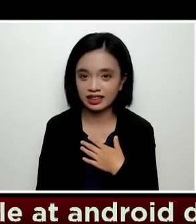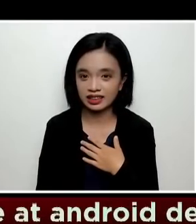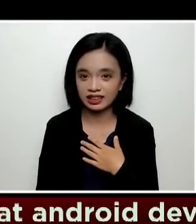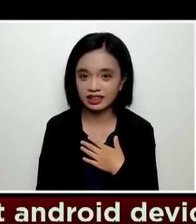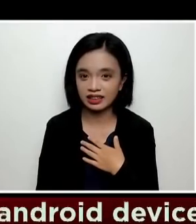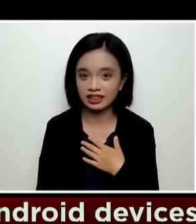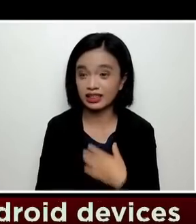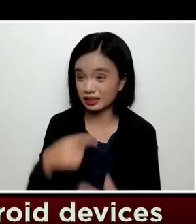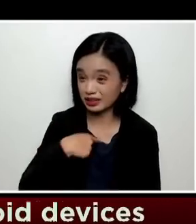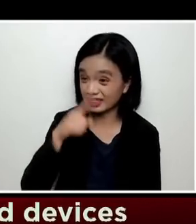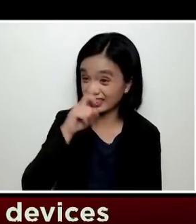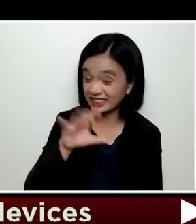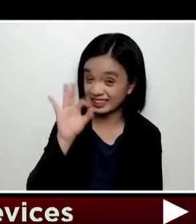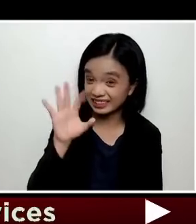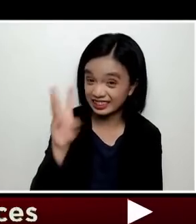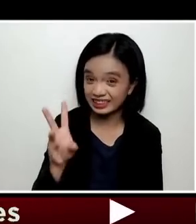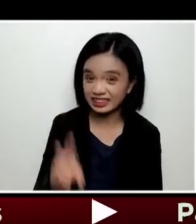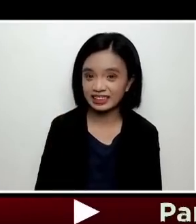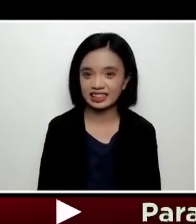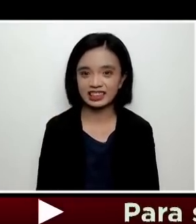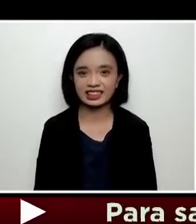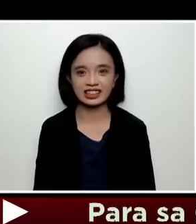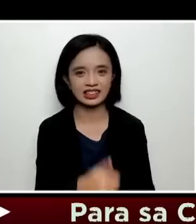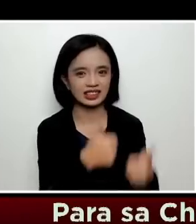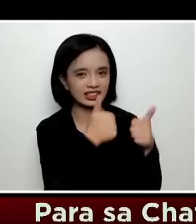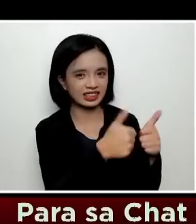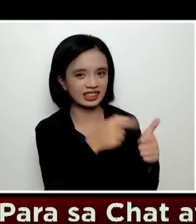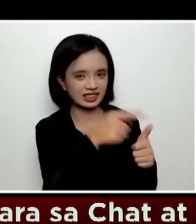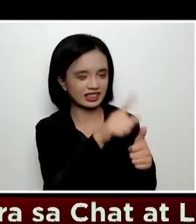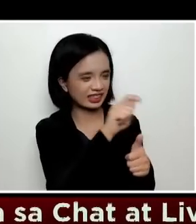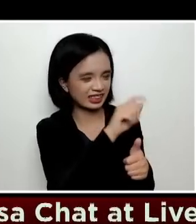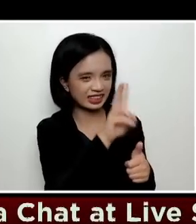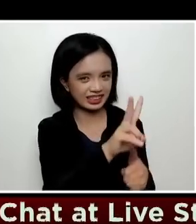96 na ako. Job, Grandma. You made it to TV, bro.